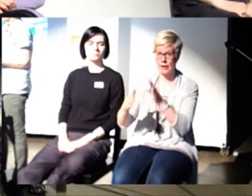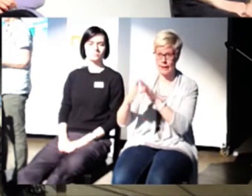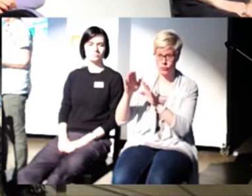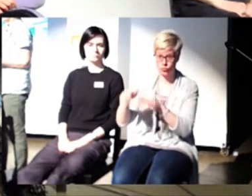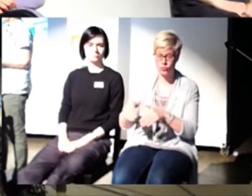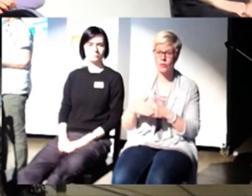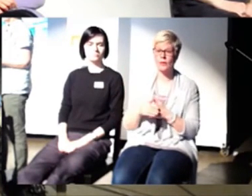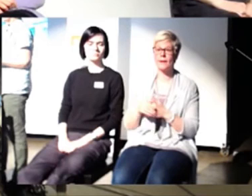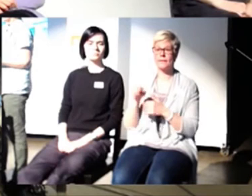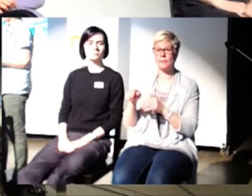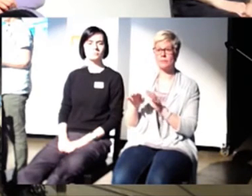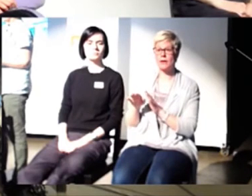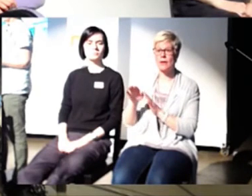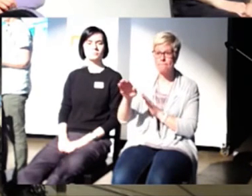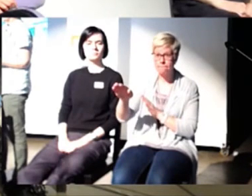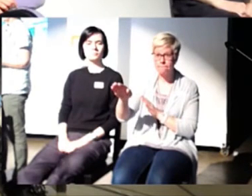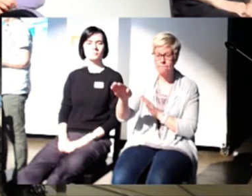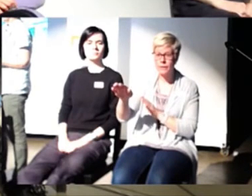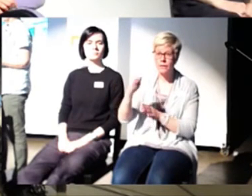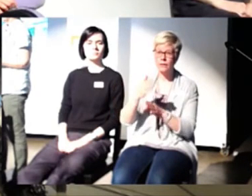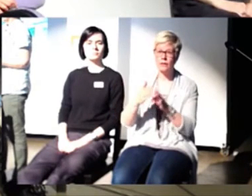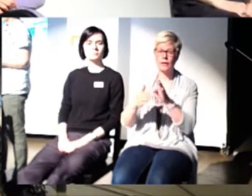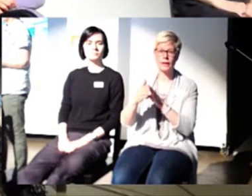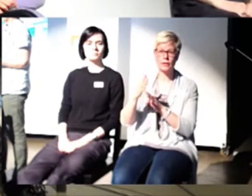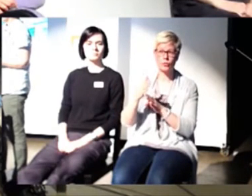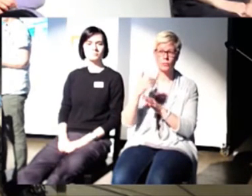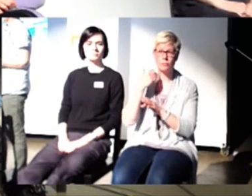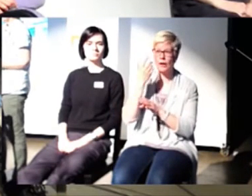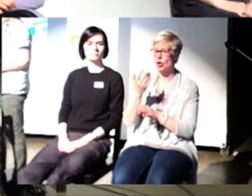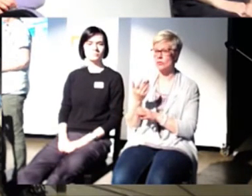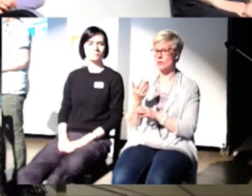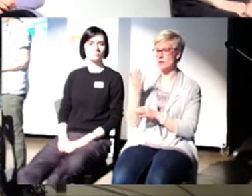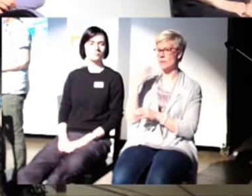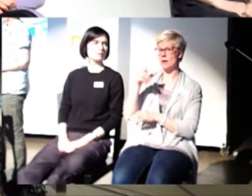tämä rampi rakennettiin, kun kunnilla tuli meille.